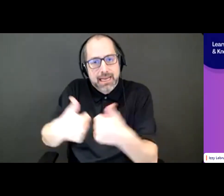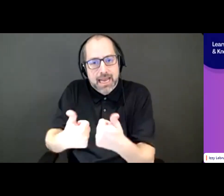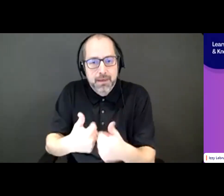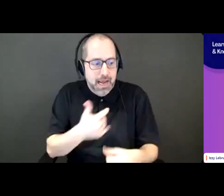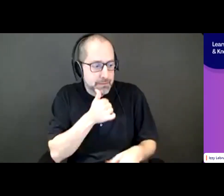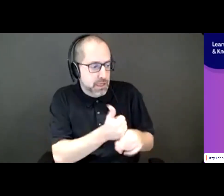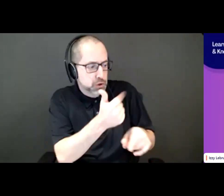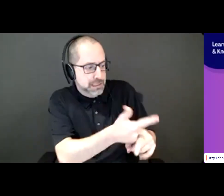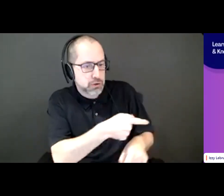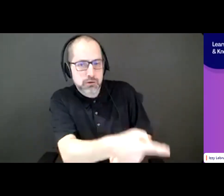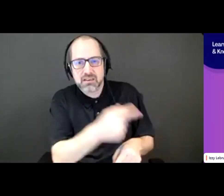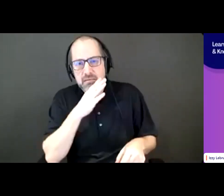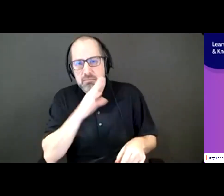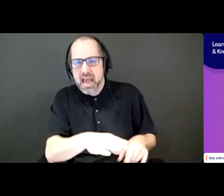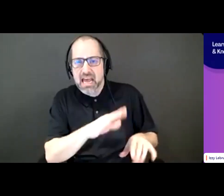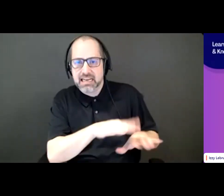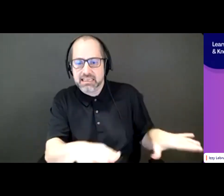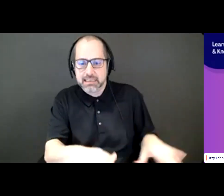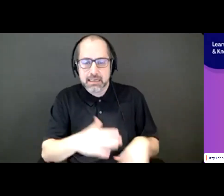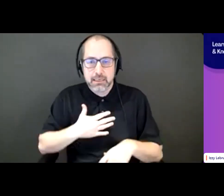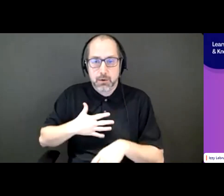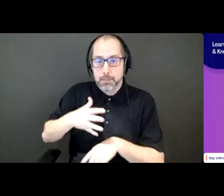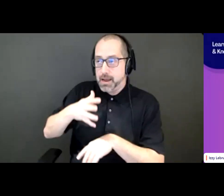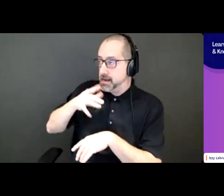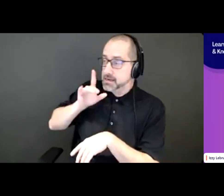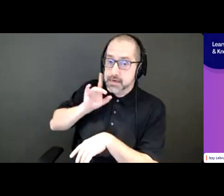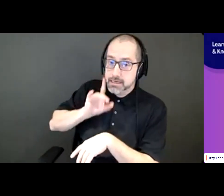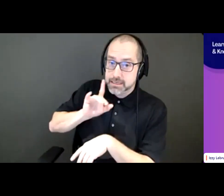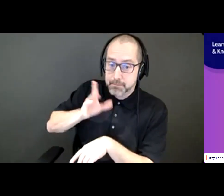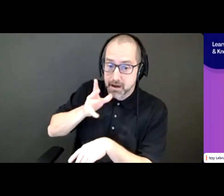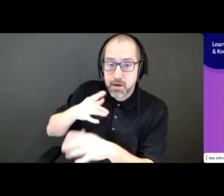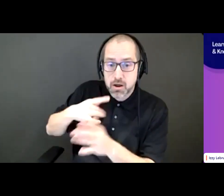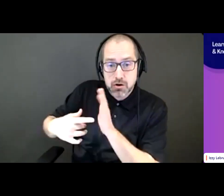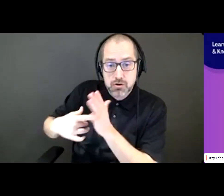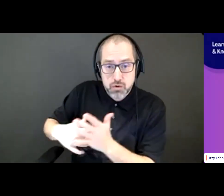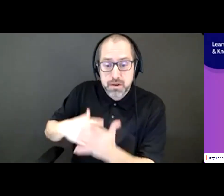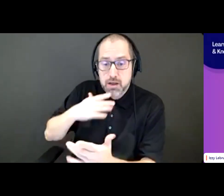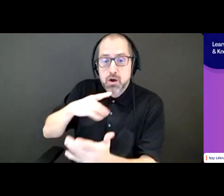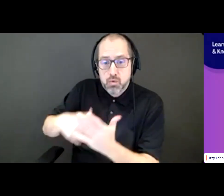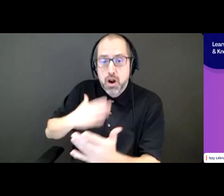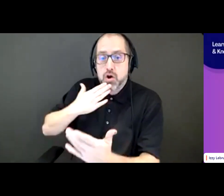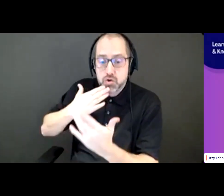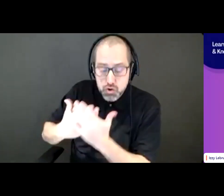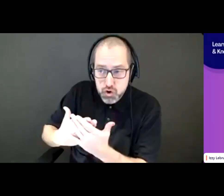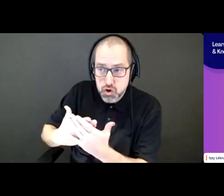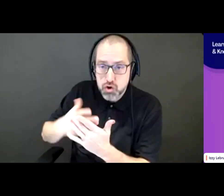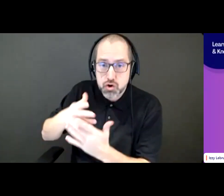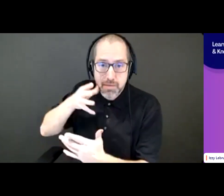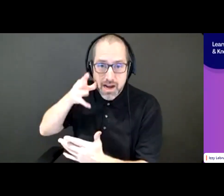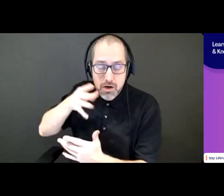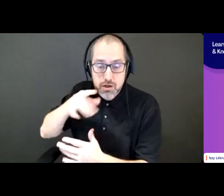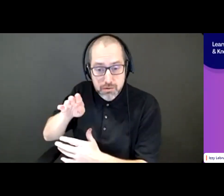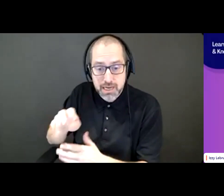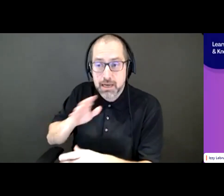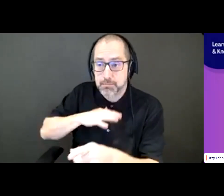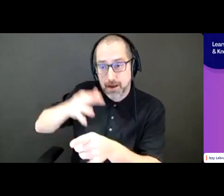mes frères et sœurs étaient de mauvaises enfants ma belle-mère c'est celle qui m'a dit qu'il devrait